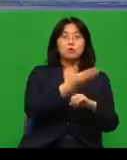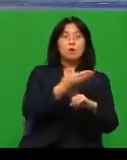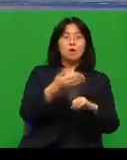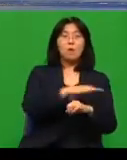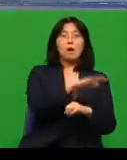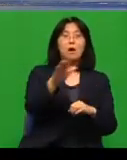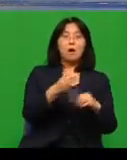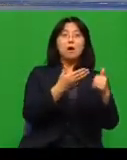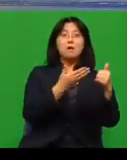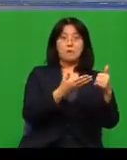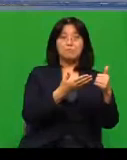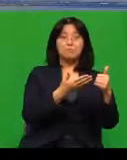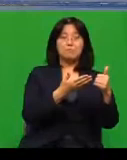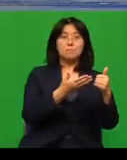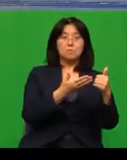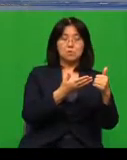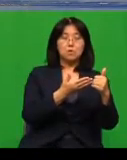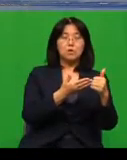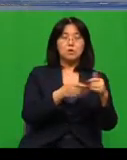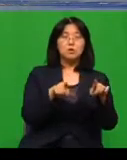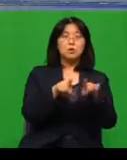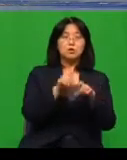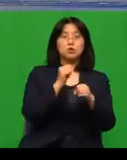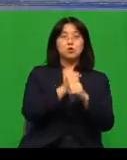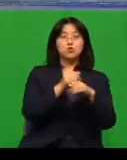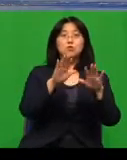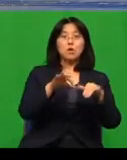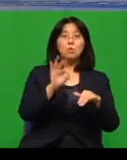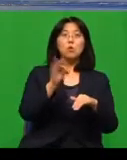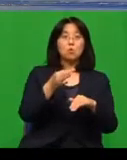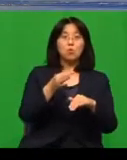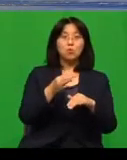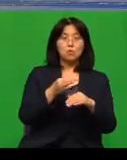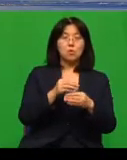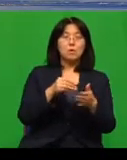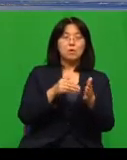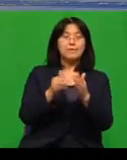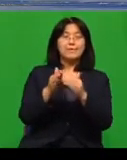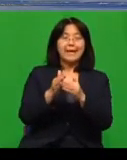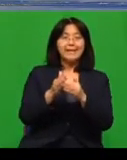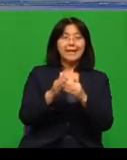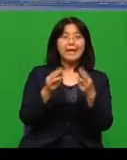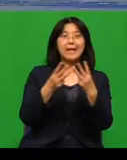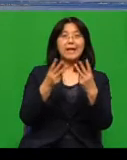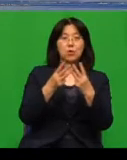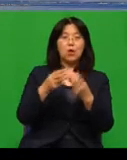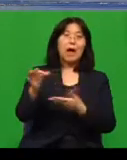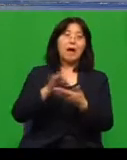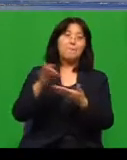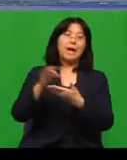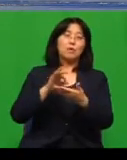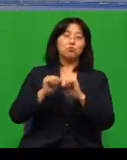コラボ、夜オリジナルトートバッグの限定販売をやろうと。それ、